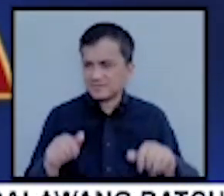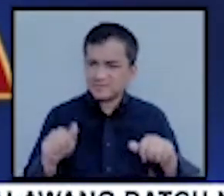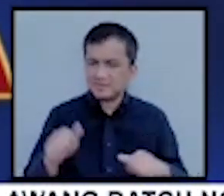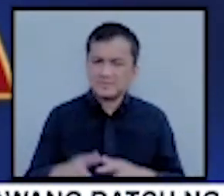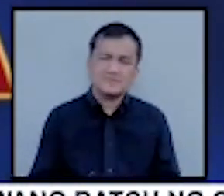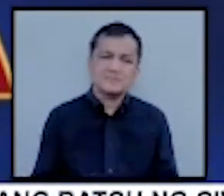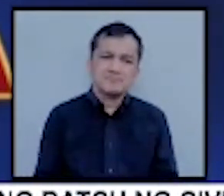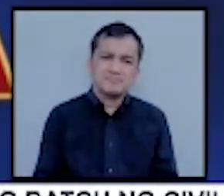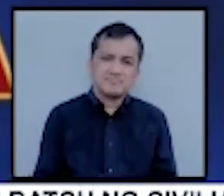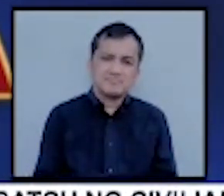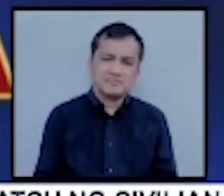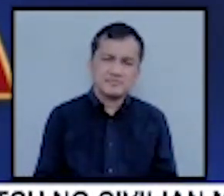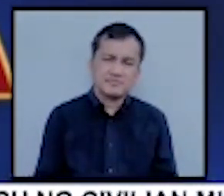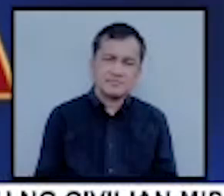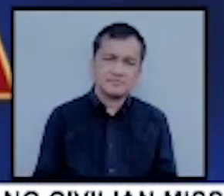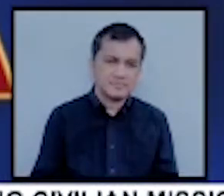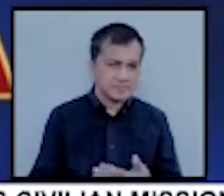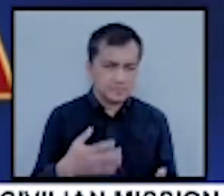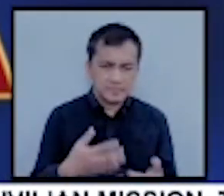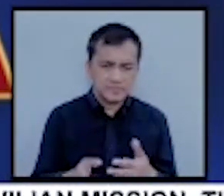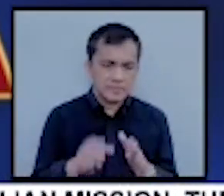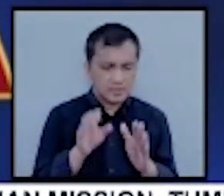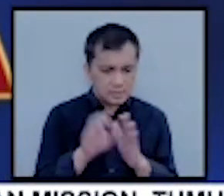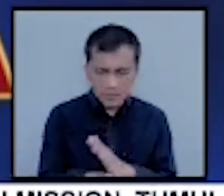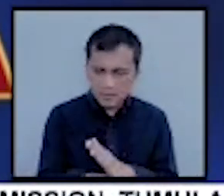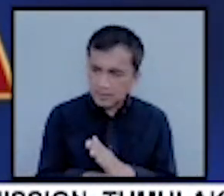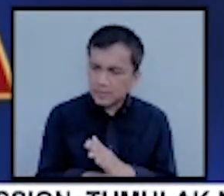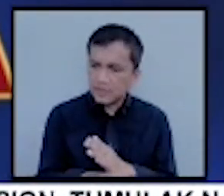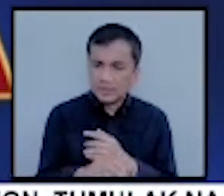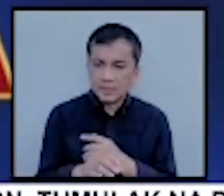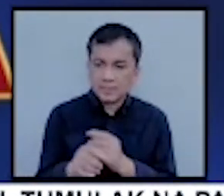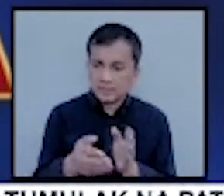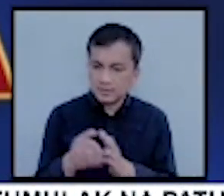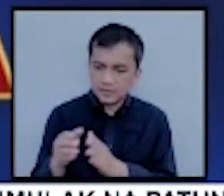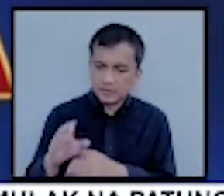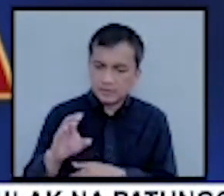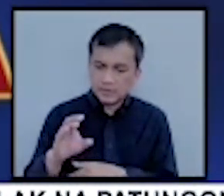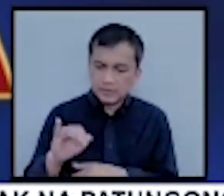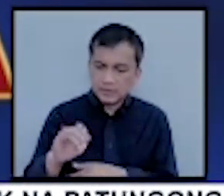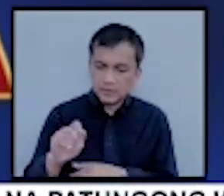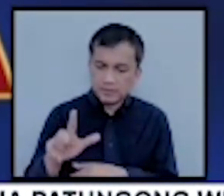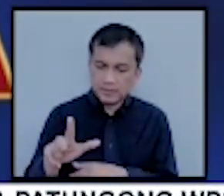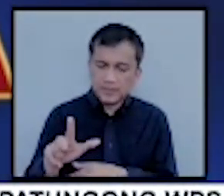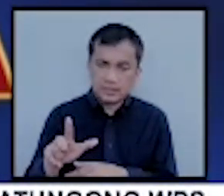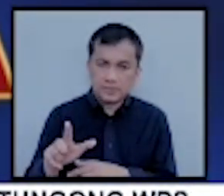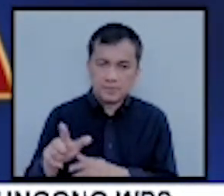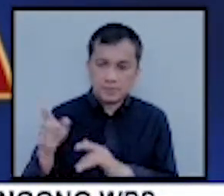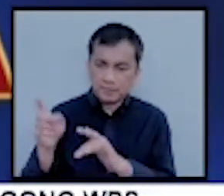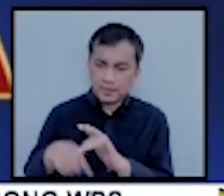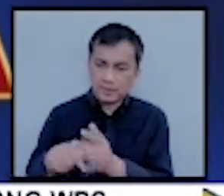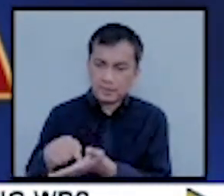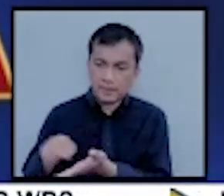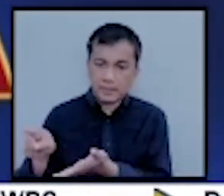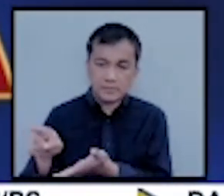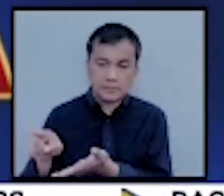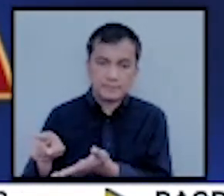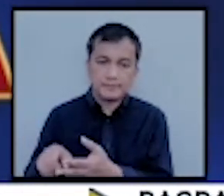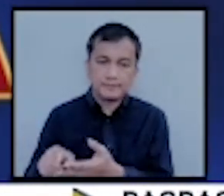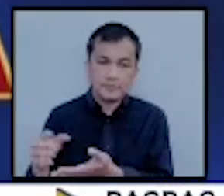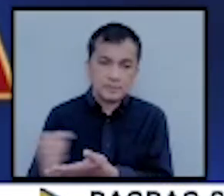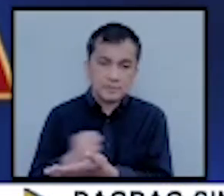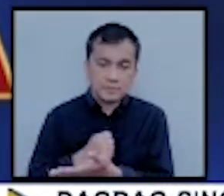dyan. Pero ganun pa man, mapa-criminal yan o mapa-civil at danyos, perwisyos na lang at ang